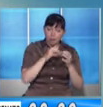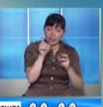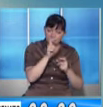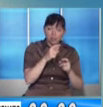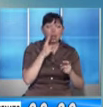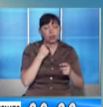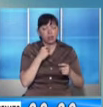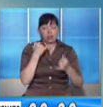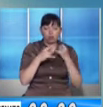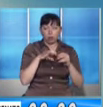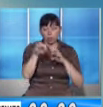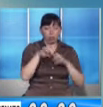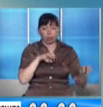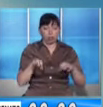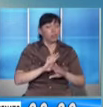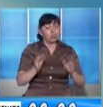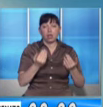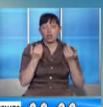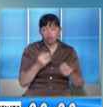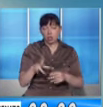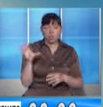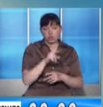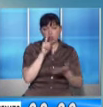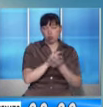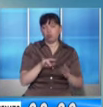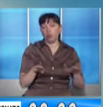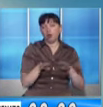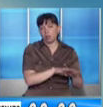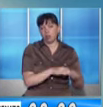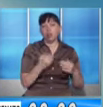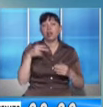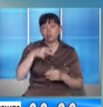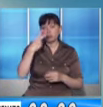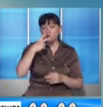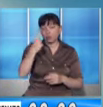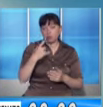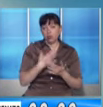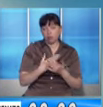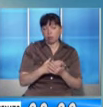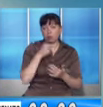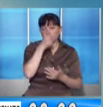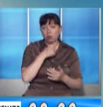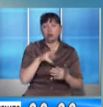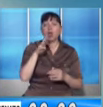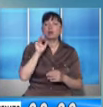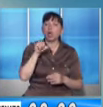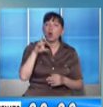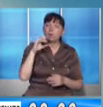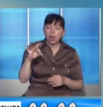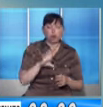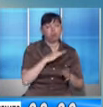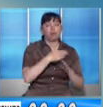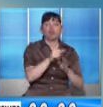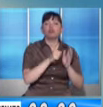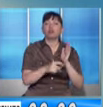exemplu elocvent în acest sens a fost bugetul pentru anul 2021, când pentru localitatea din care vine doamna Tauber s-au alocat